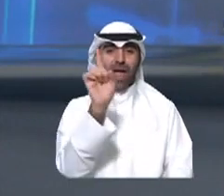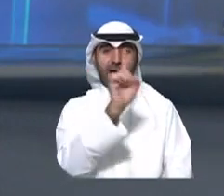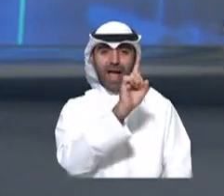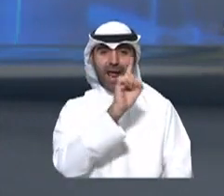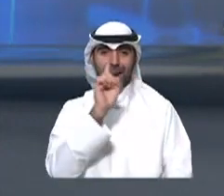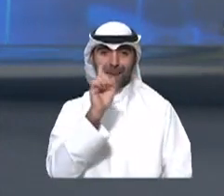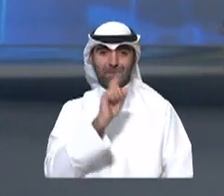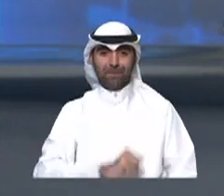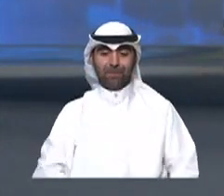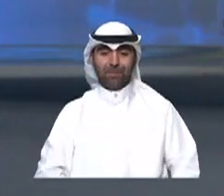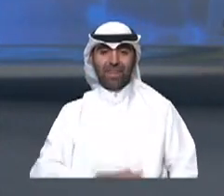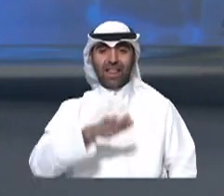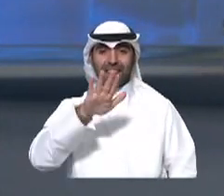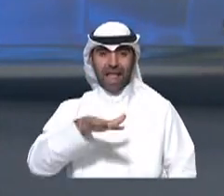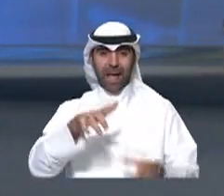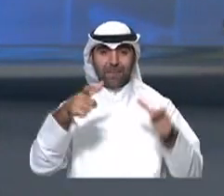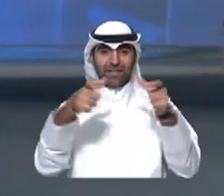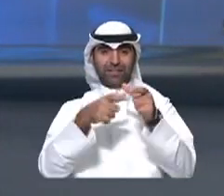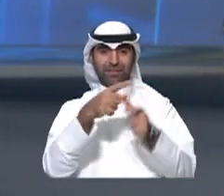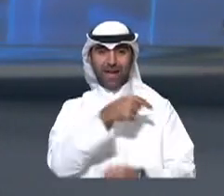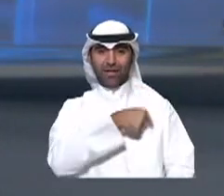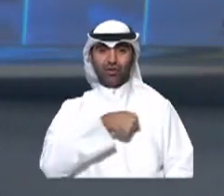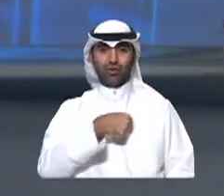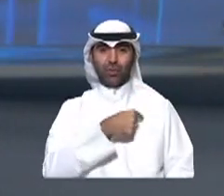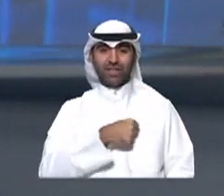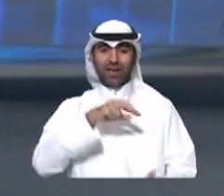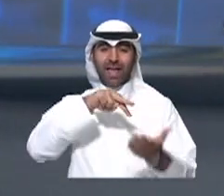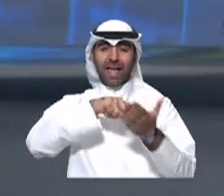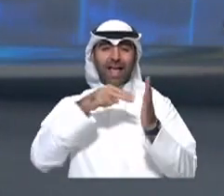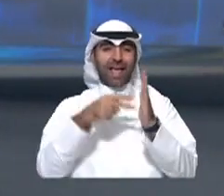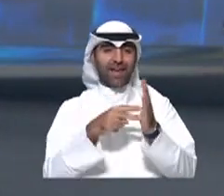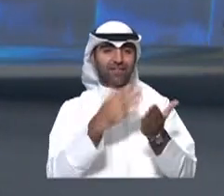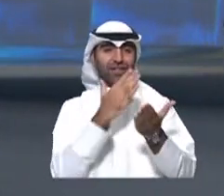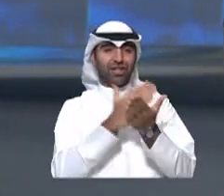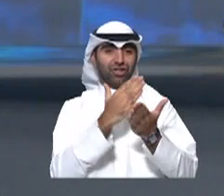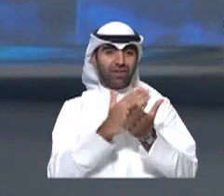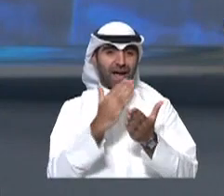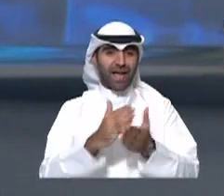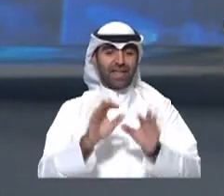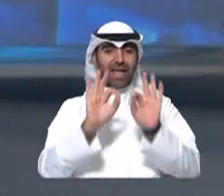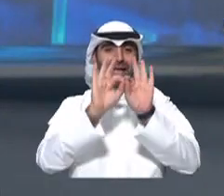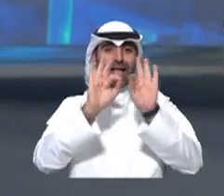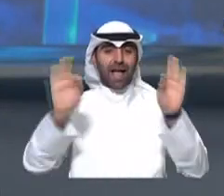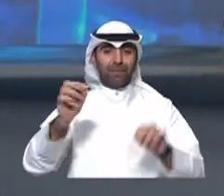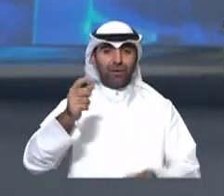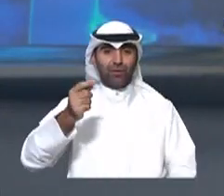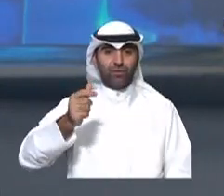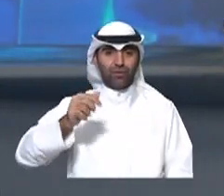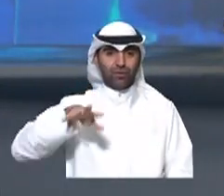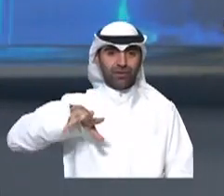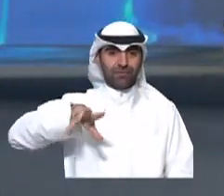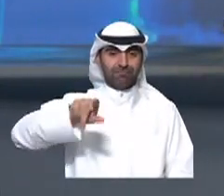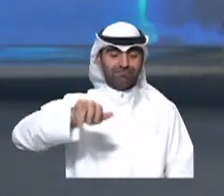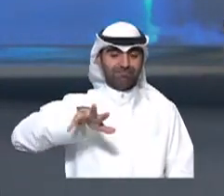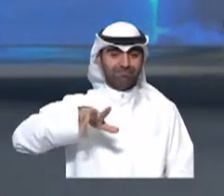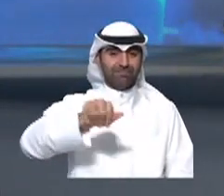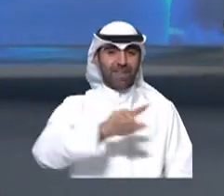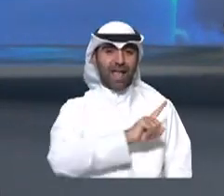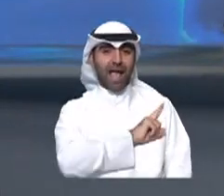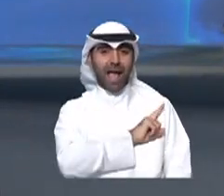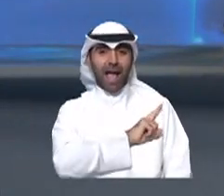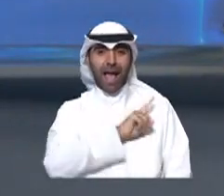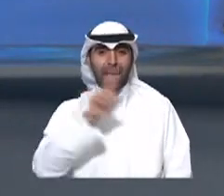نعم، وخلال هذا الاجتماع سيتم مراجعة الممارسات والمبادرات المتخذة في مجالات منع الفساد، ومنها